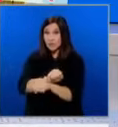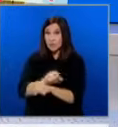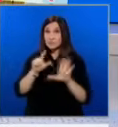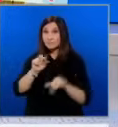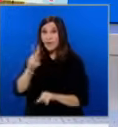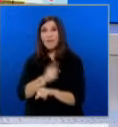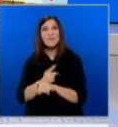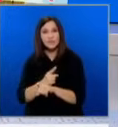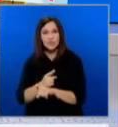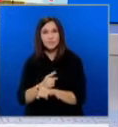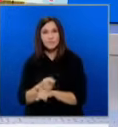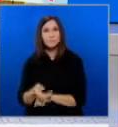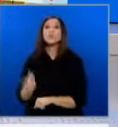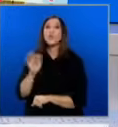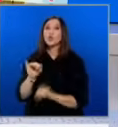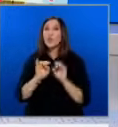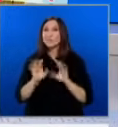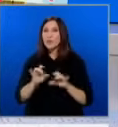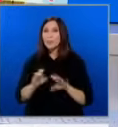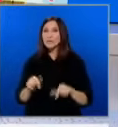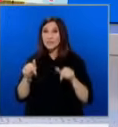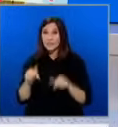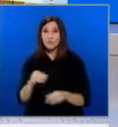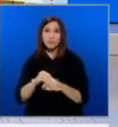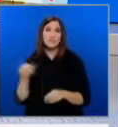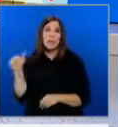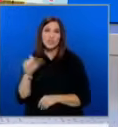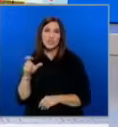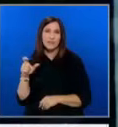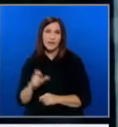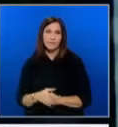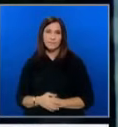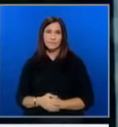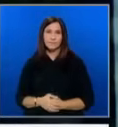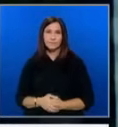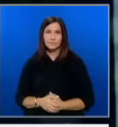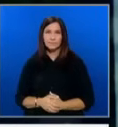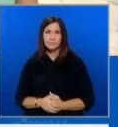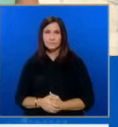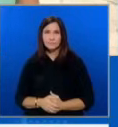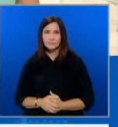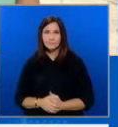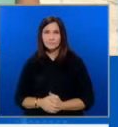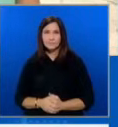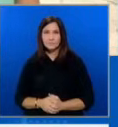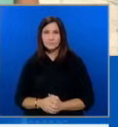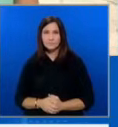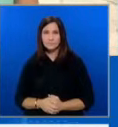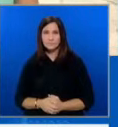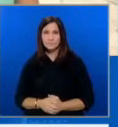за 72 часа. С още информация сега включваме Айше Сали.